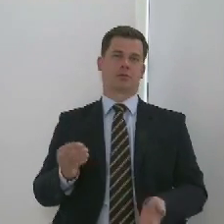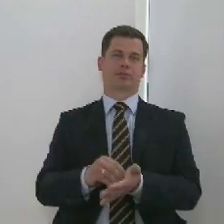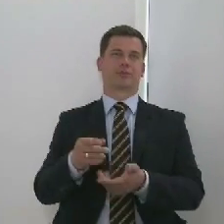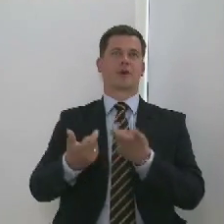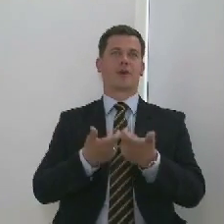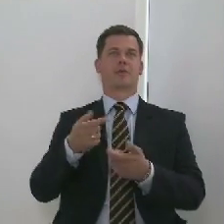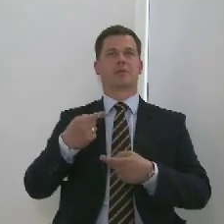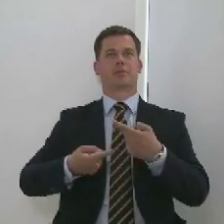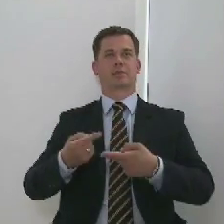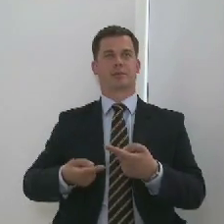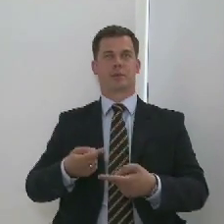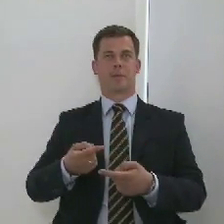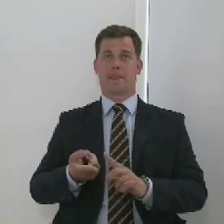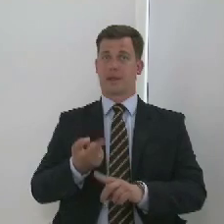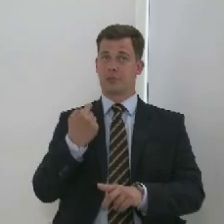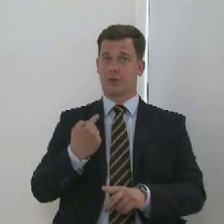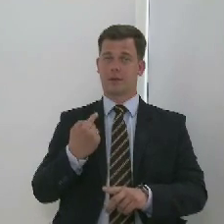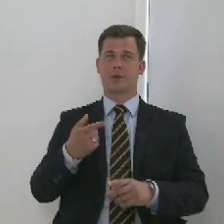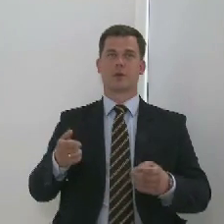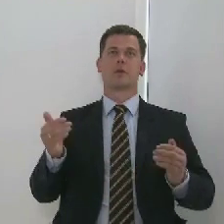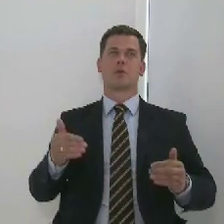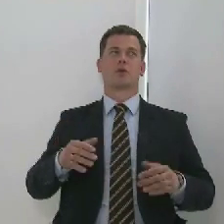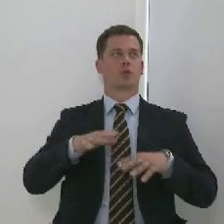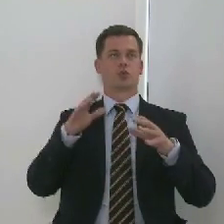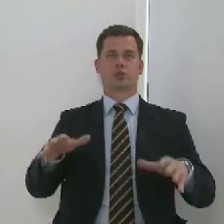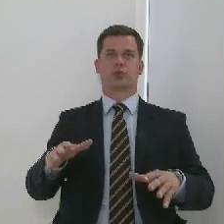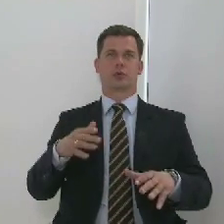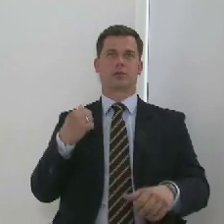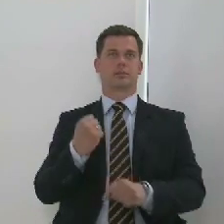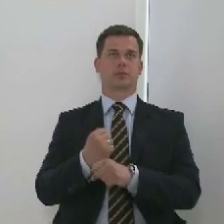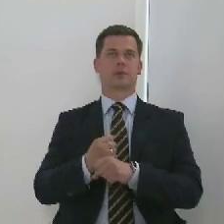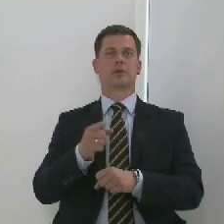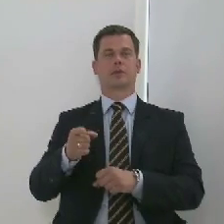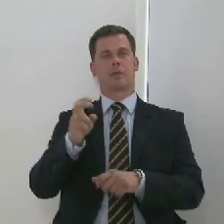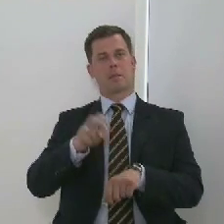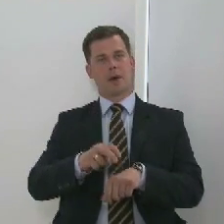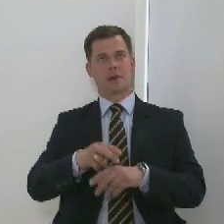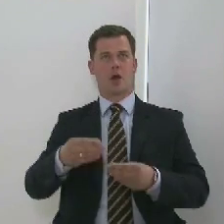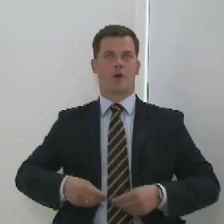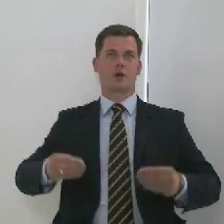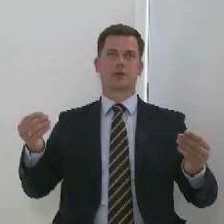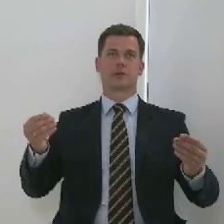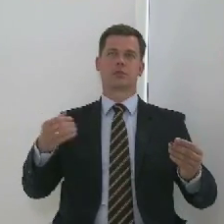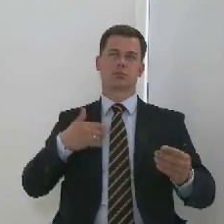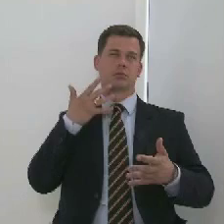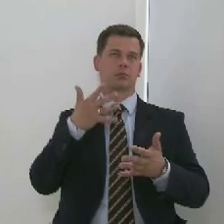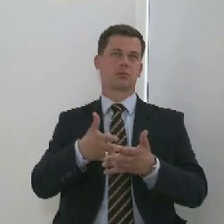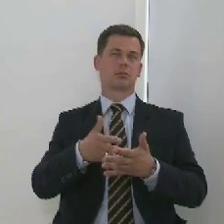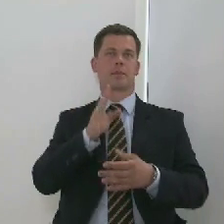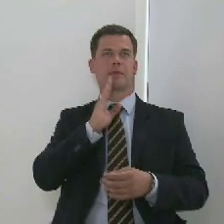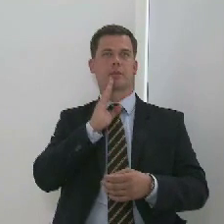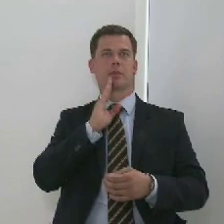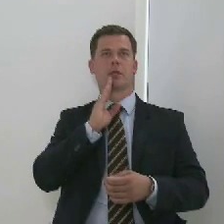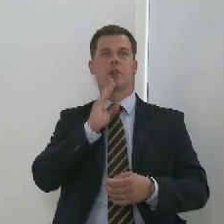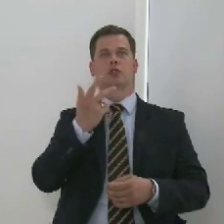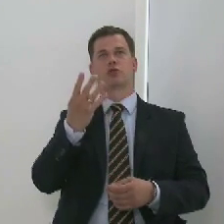technologię. Zanim się to wydarzy, przed nami intensywny program badawczo-rozwojowy i szacujemy, że to będzie możliwe za